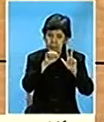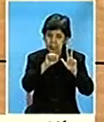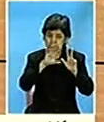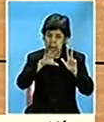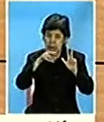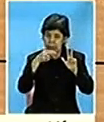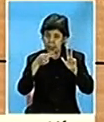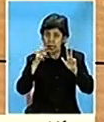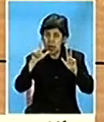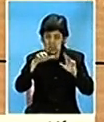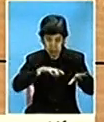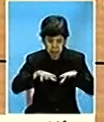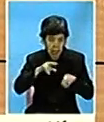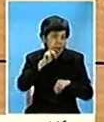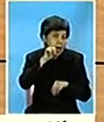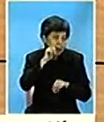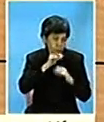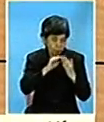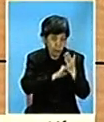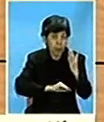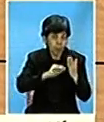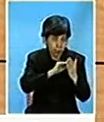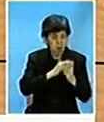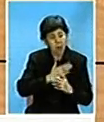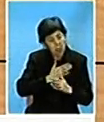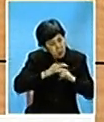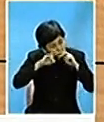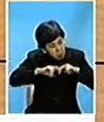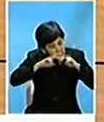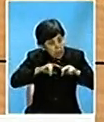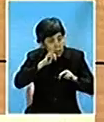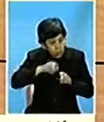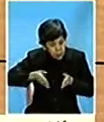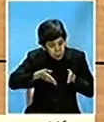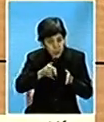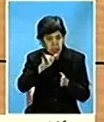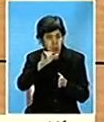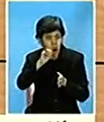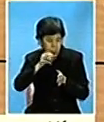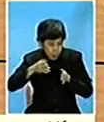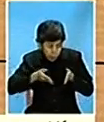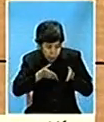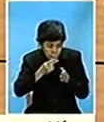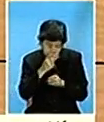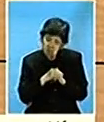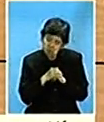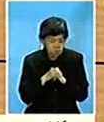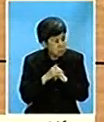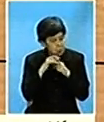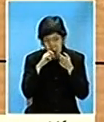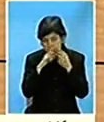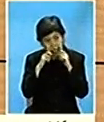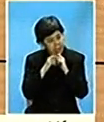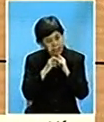350,000 ล้านในการบริการจัดการน้ำตัวประเทศผมศึกษาเรื่องลุ่มน้ำยมอยู่นะครับมันไม่สามารถแก้ปัญหาได้